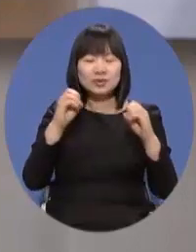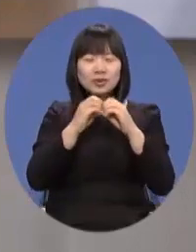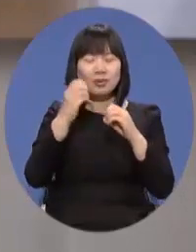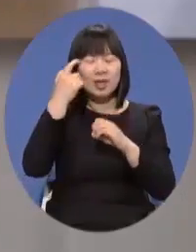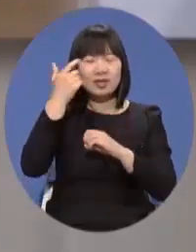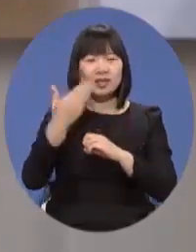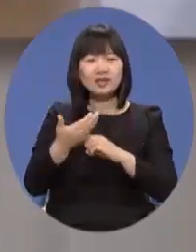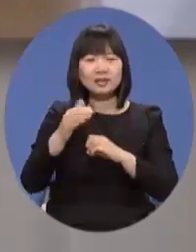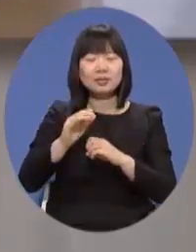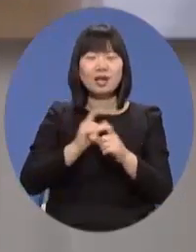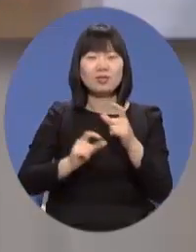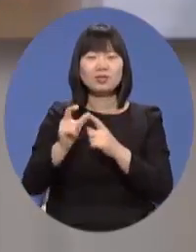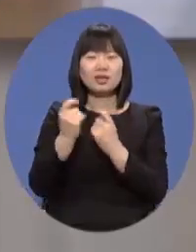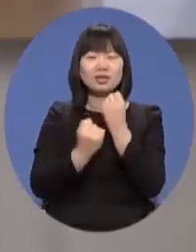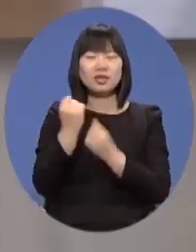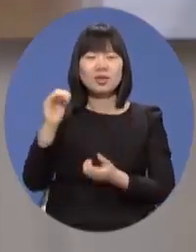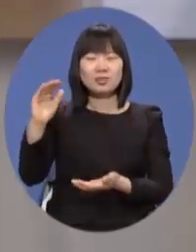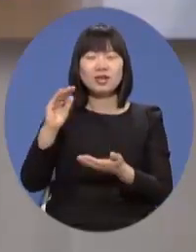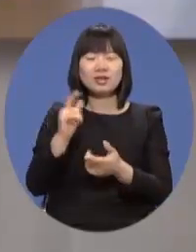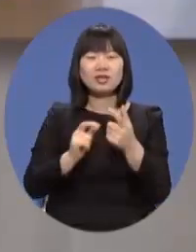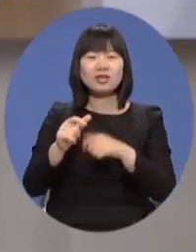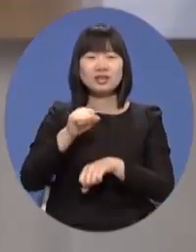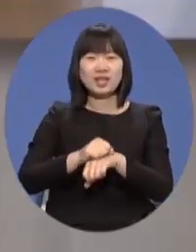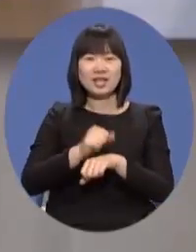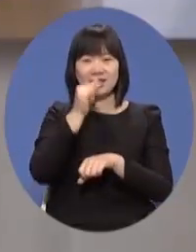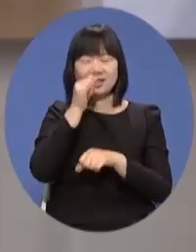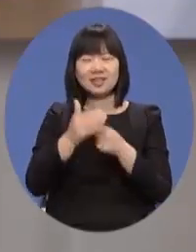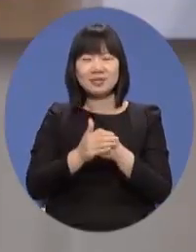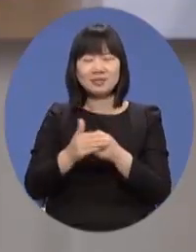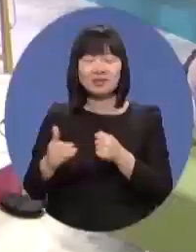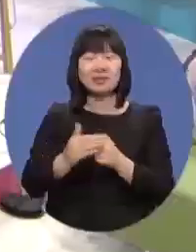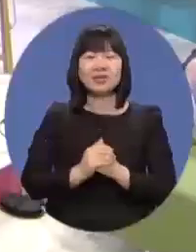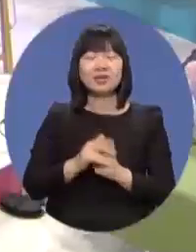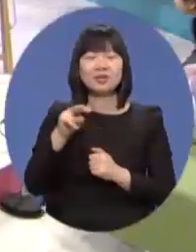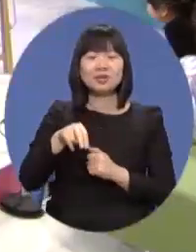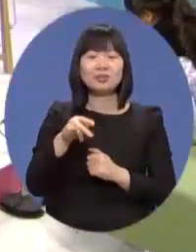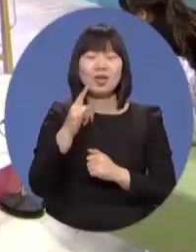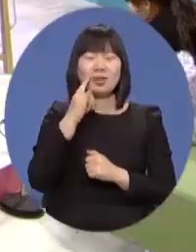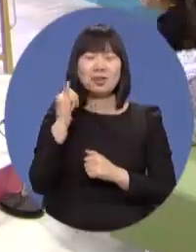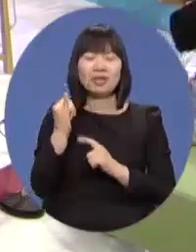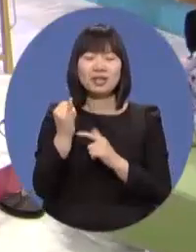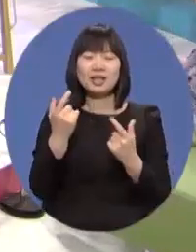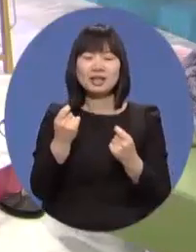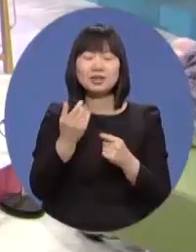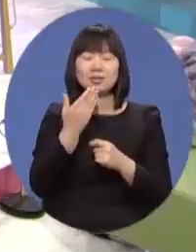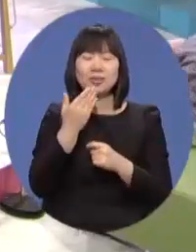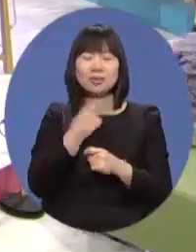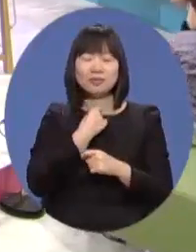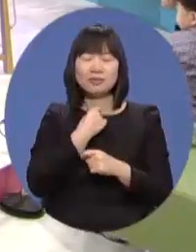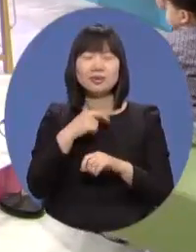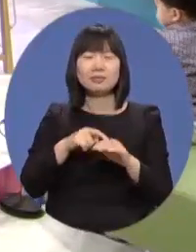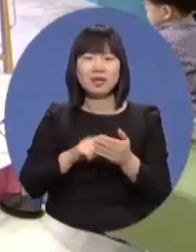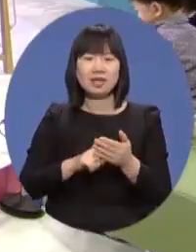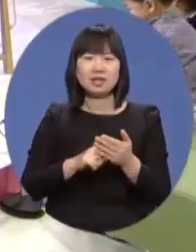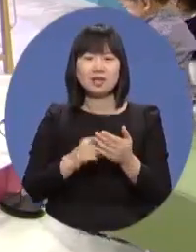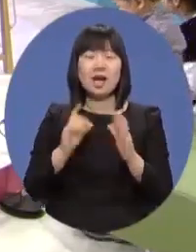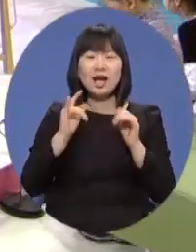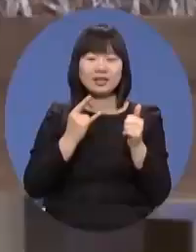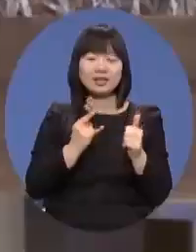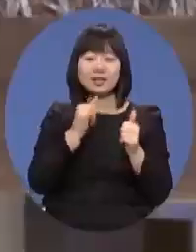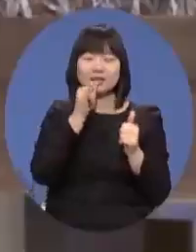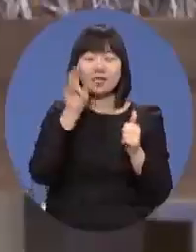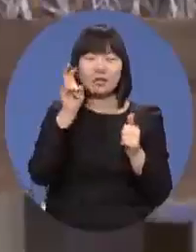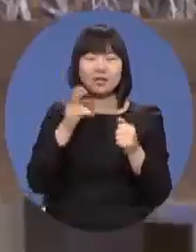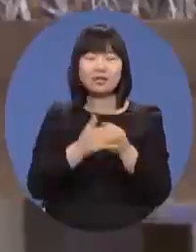했었는데, 부연 설명을 조금 더 잘하셨어요. 아, 네. 그러니까 같이 먹고 싶은 마음. 뭐, 이제 이런 것들도 아이들에게 있을